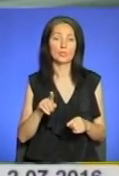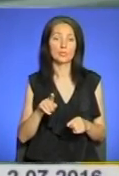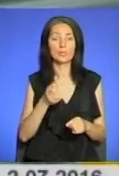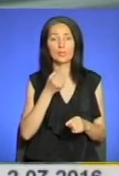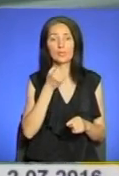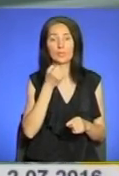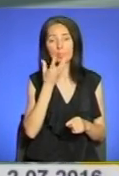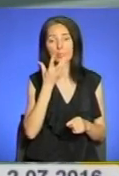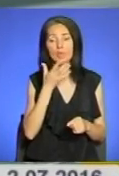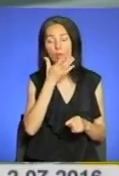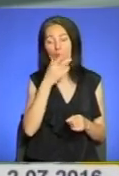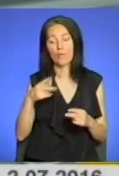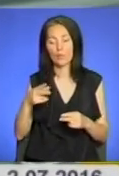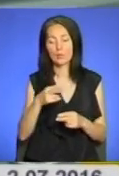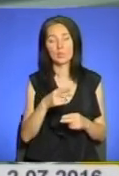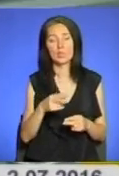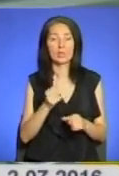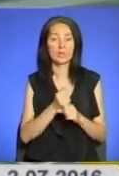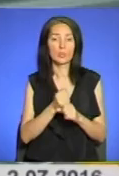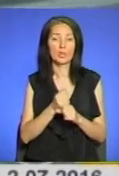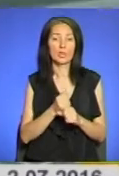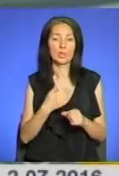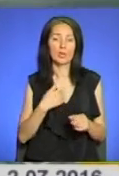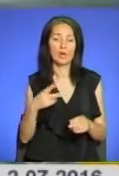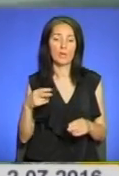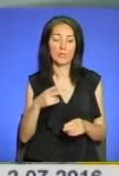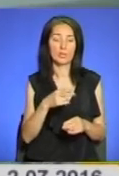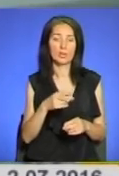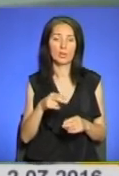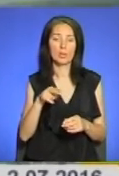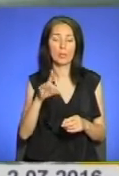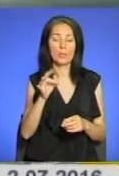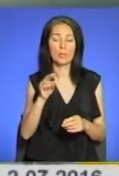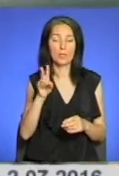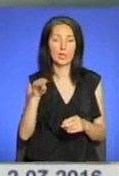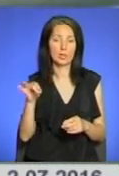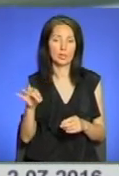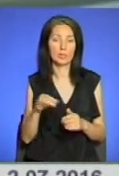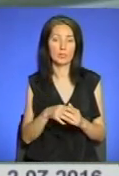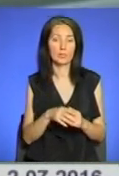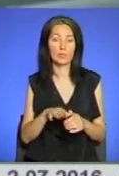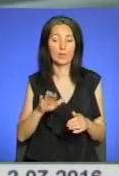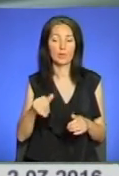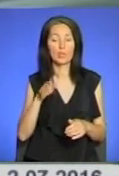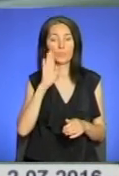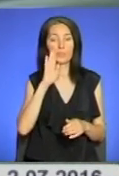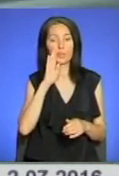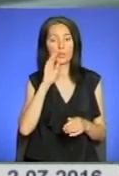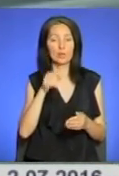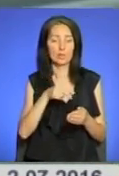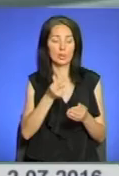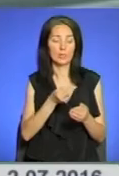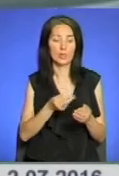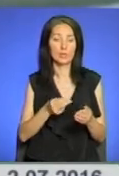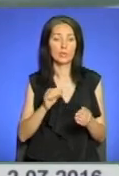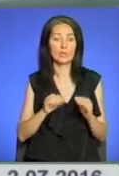деталі вирізати зробить наднячки Я вирізаю на пилі потом девочки маркирують їх